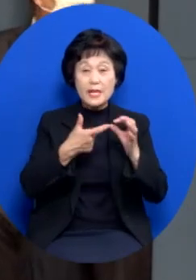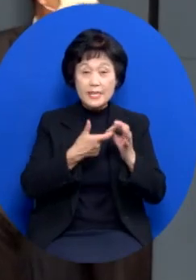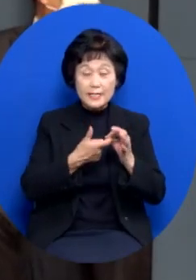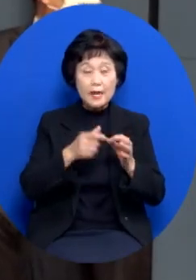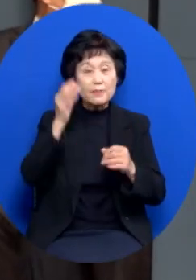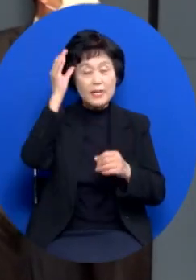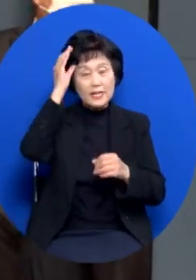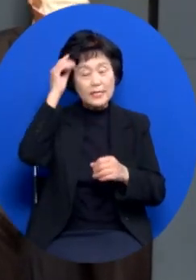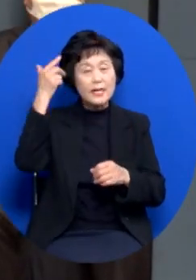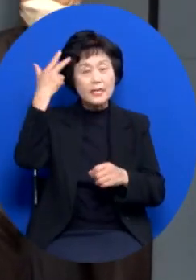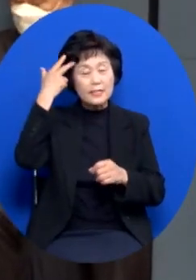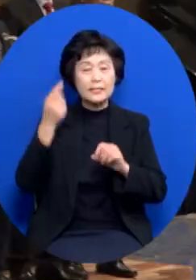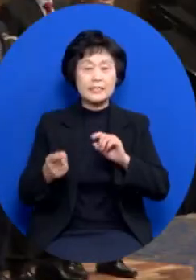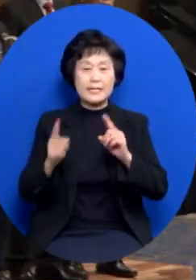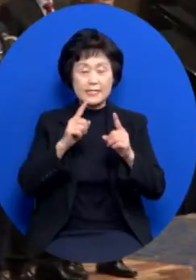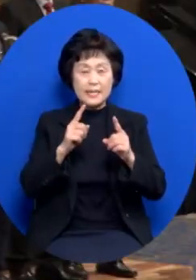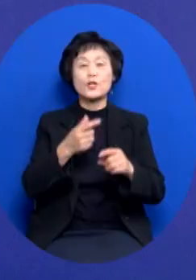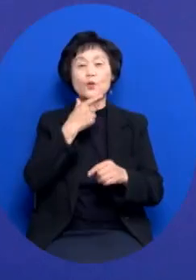살리도록 노력하겠다고 말했습니다.